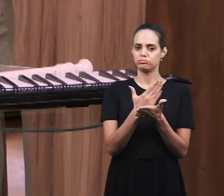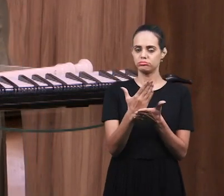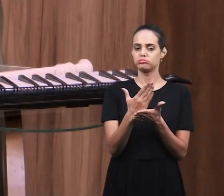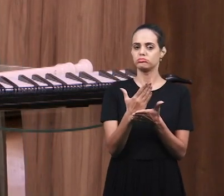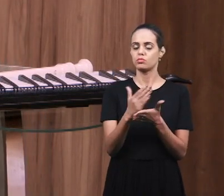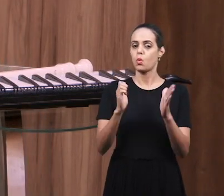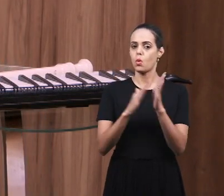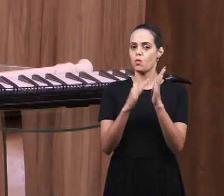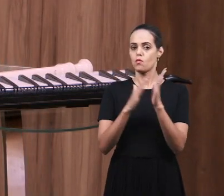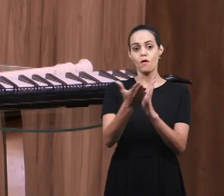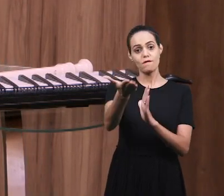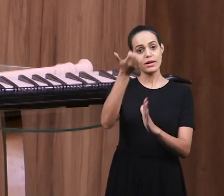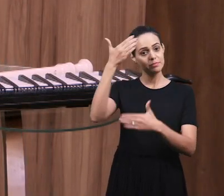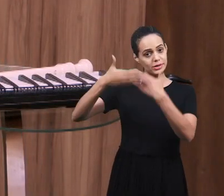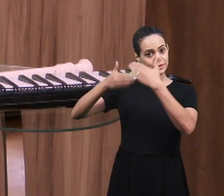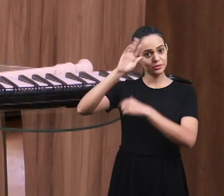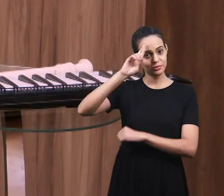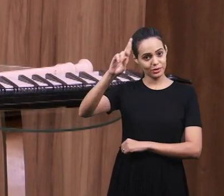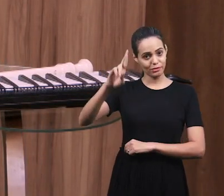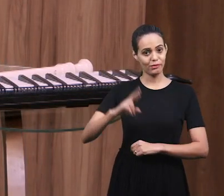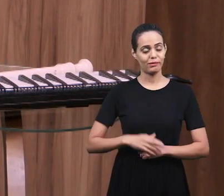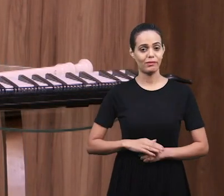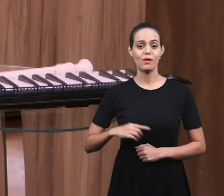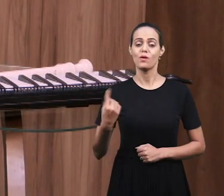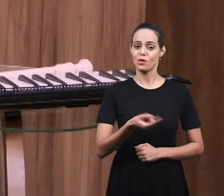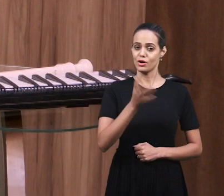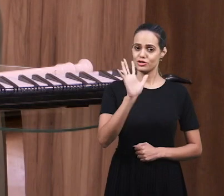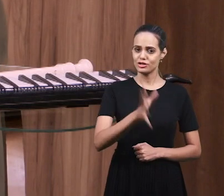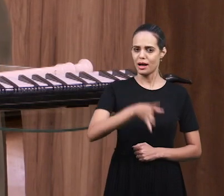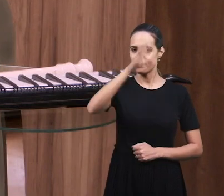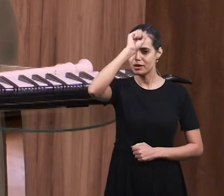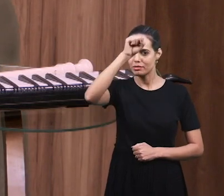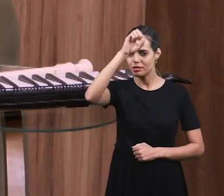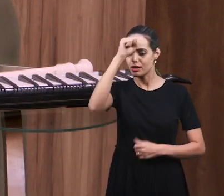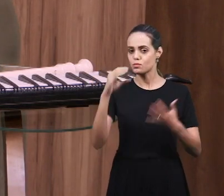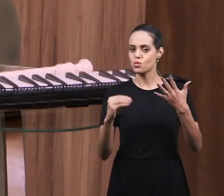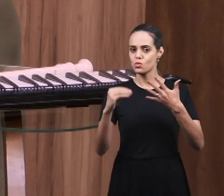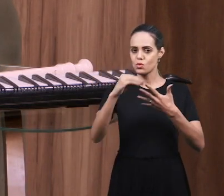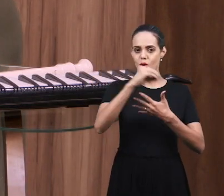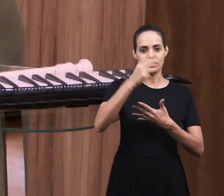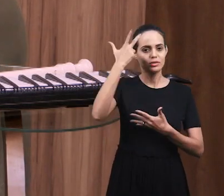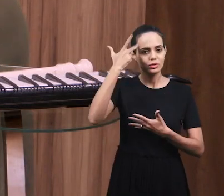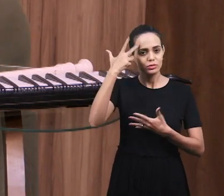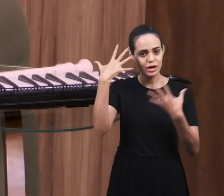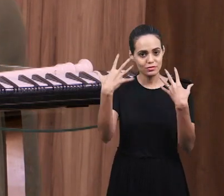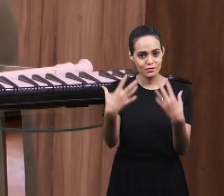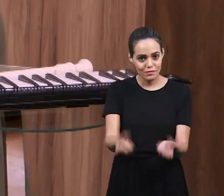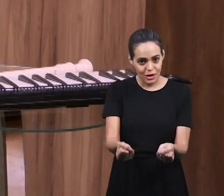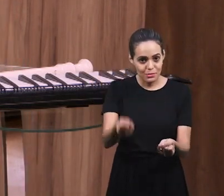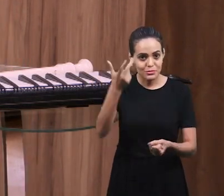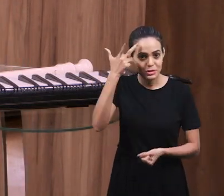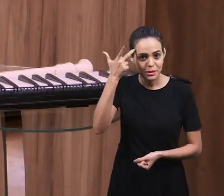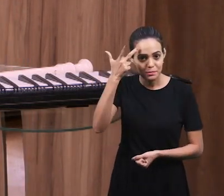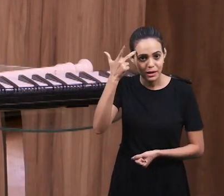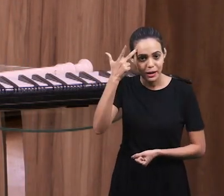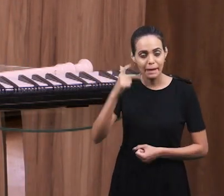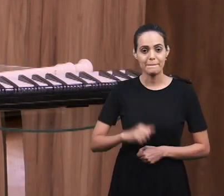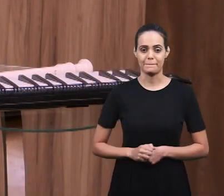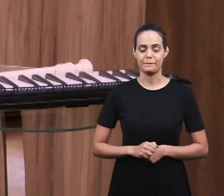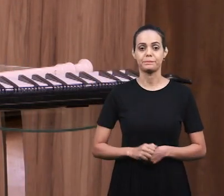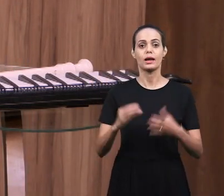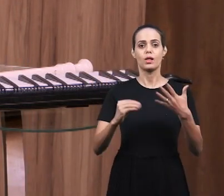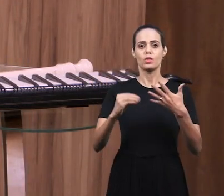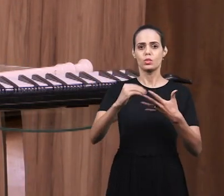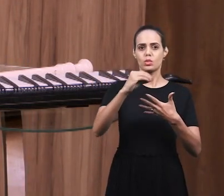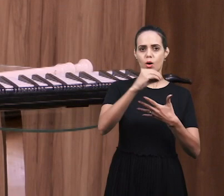simplifiée l'introduction de la louange Viens vers le milieu. Nous avons déjà appris toutes les notes naturelles. Nous allons nous rappeler